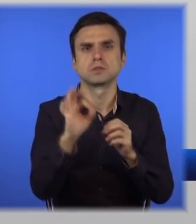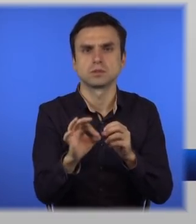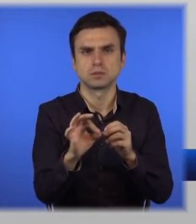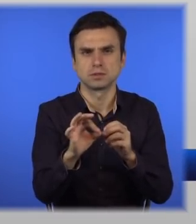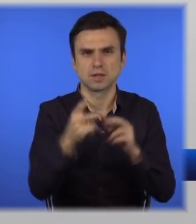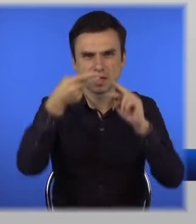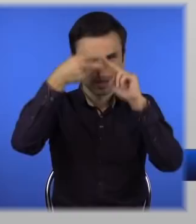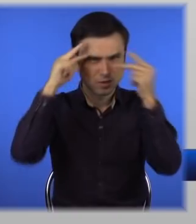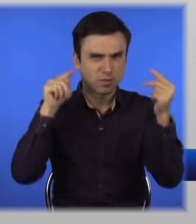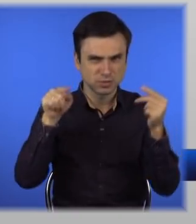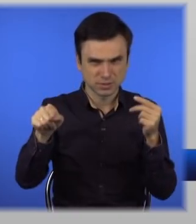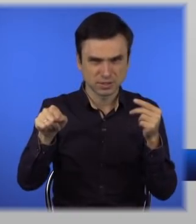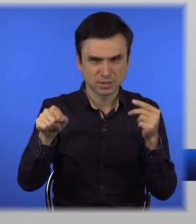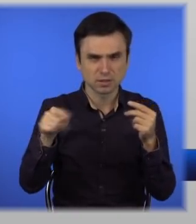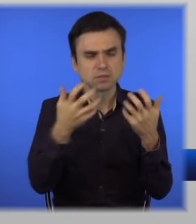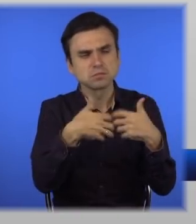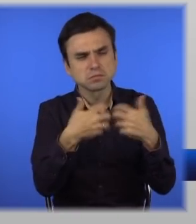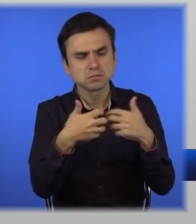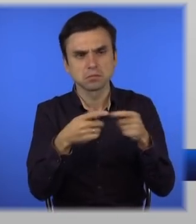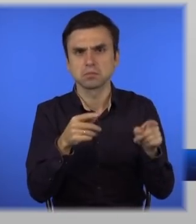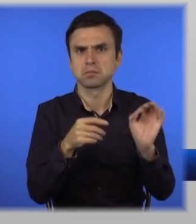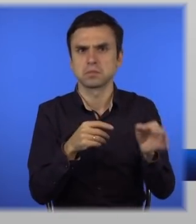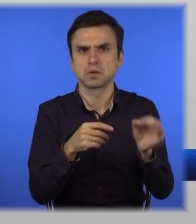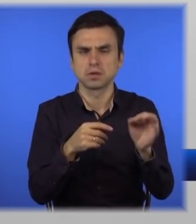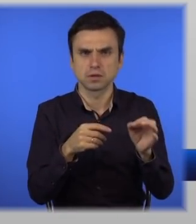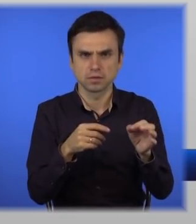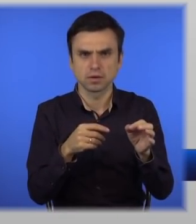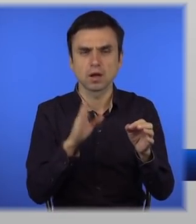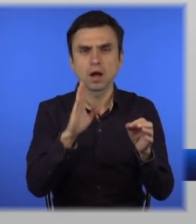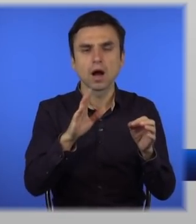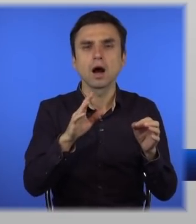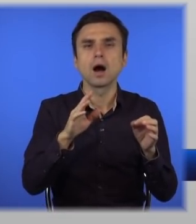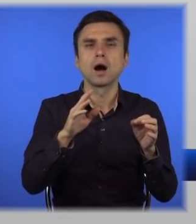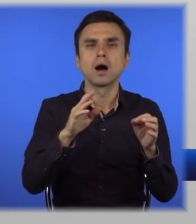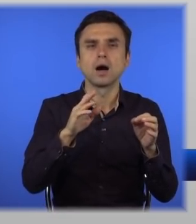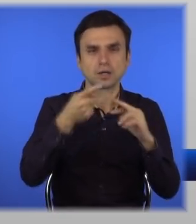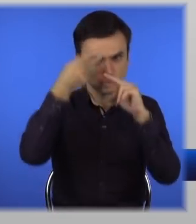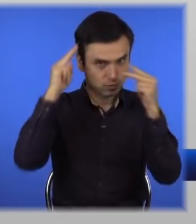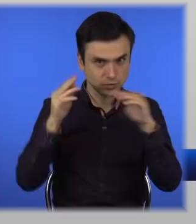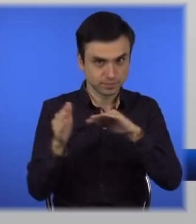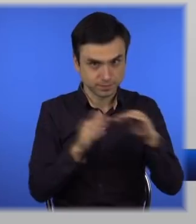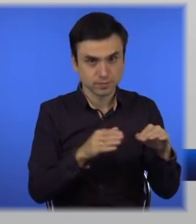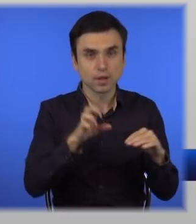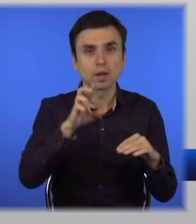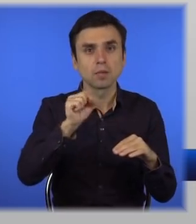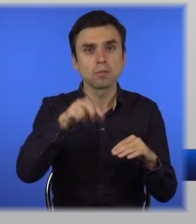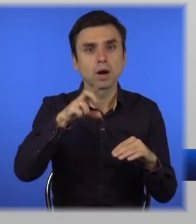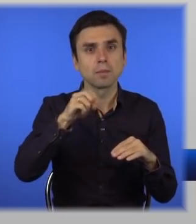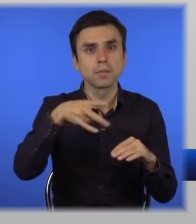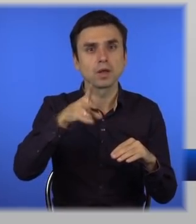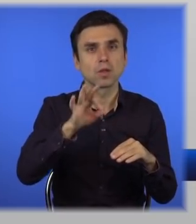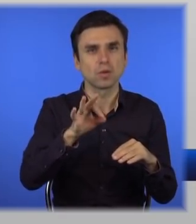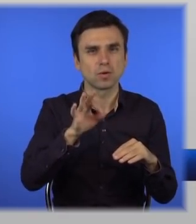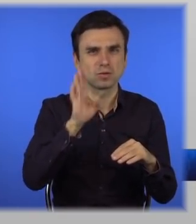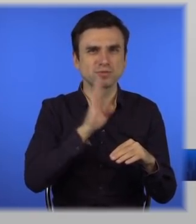Передостанні у списку. Рейтинг цієї сили впав у порівнянні з останніми виборами. А от в силі людей навпаки незначно зріс. Вочевидь, завдяки